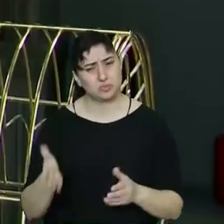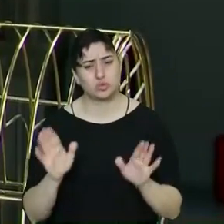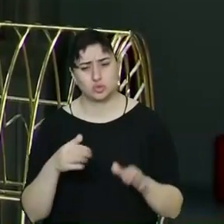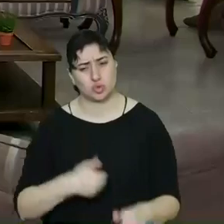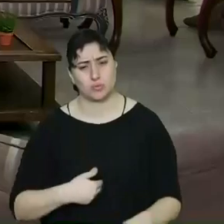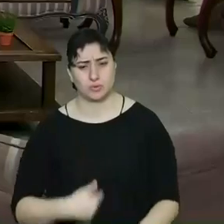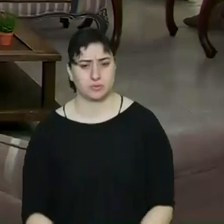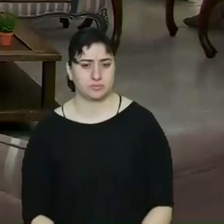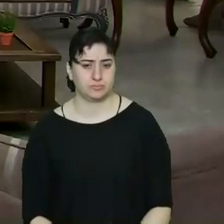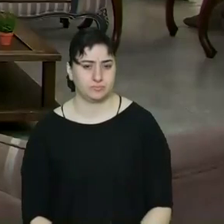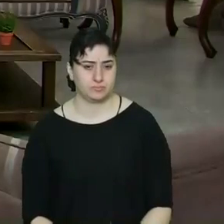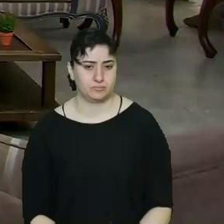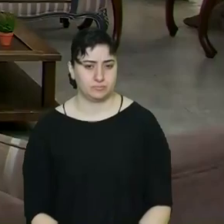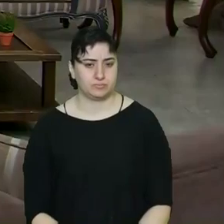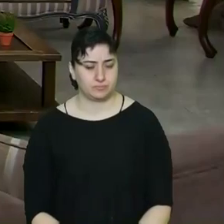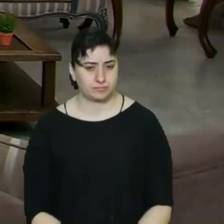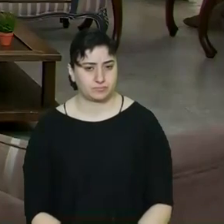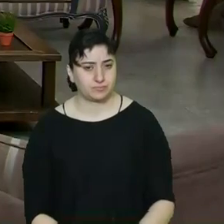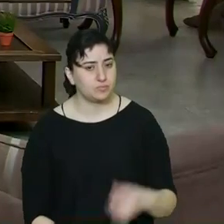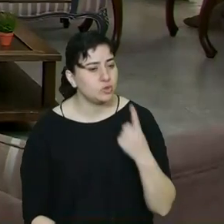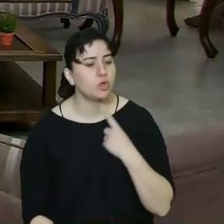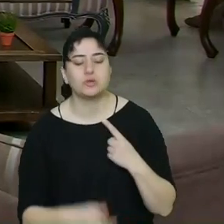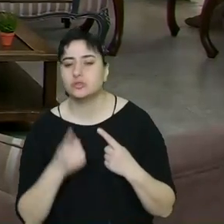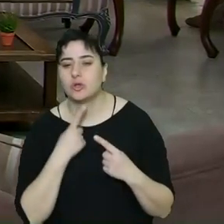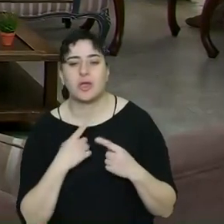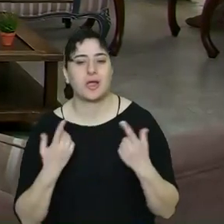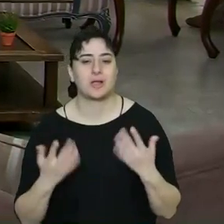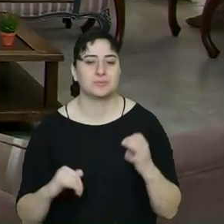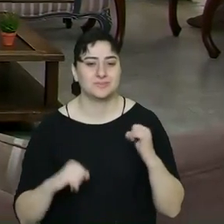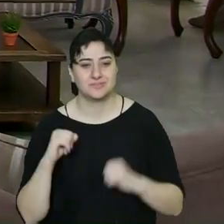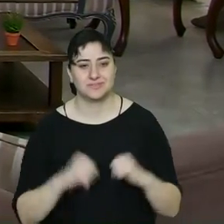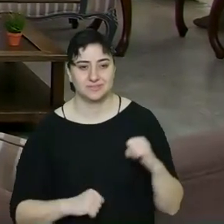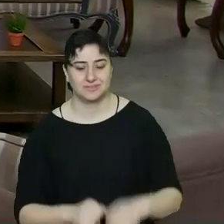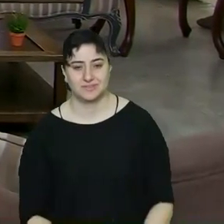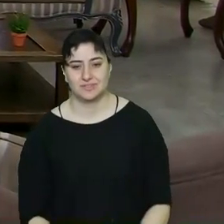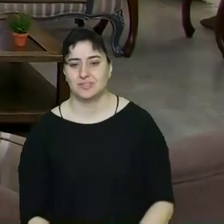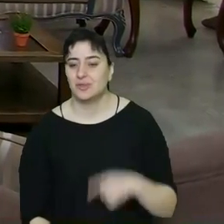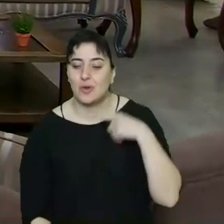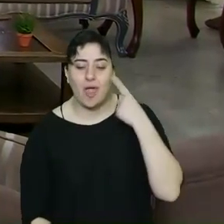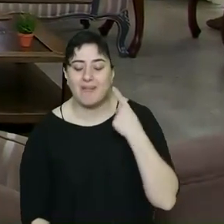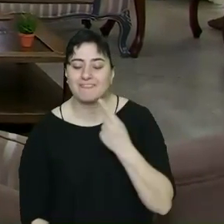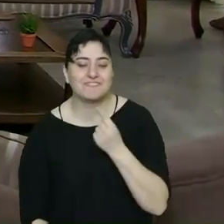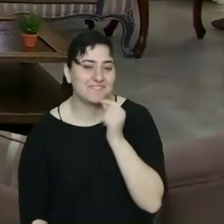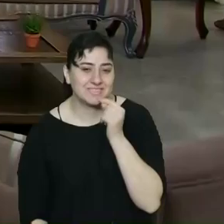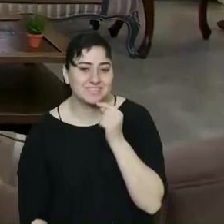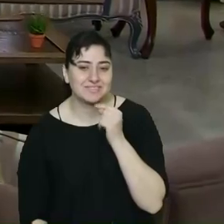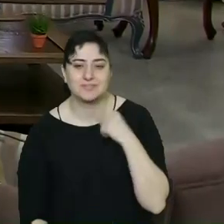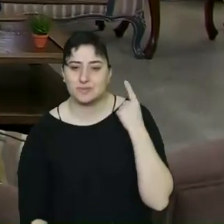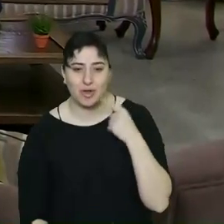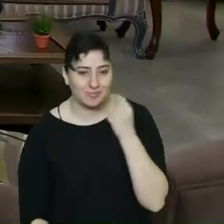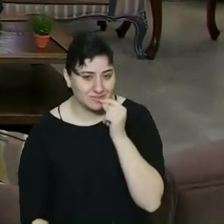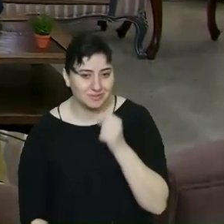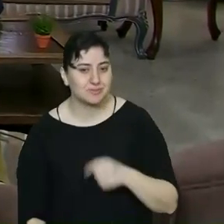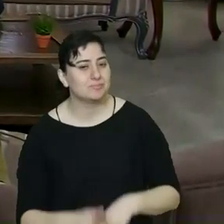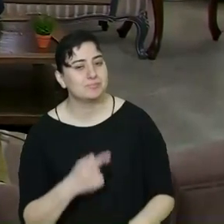bile güler yani. Hacım. Söyle canım, bana söyle, bana. Fıstık de bana. Rüyam fıstığı. Rüyam fıstığı değil, Rüyam fıstığı. Serpil indi